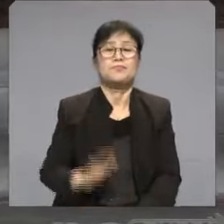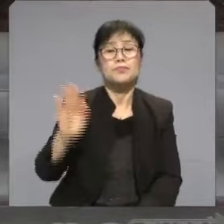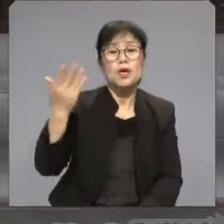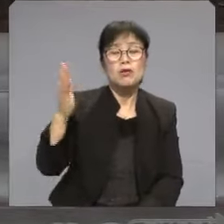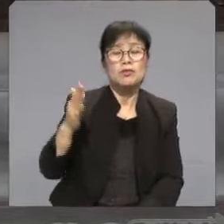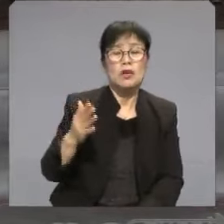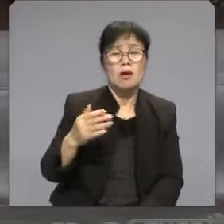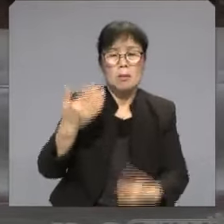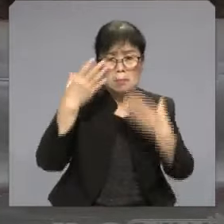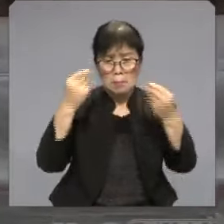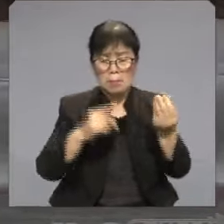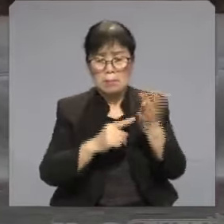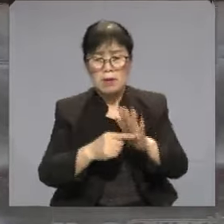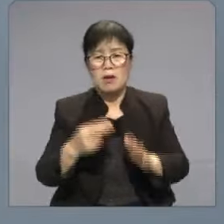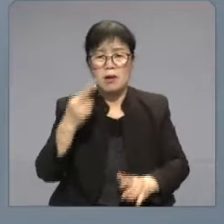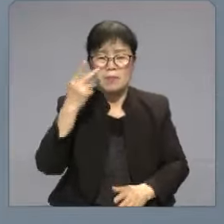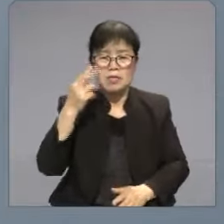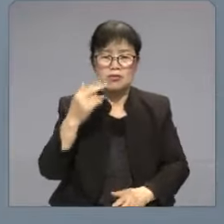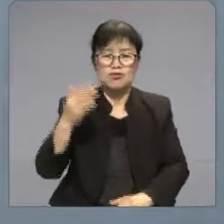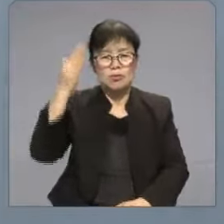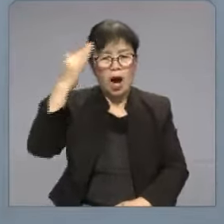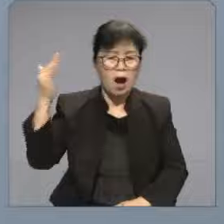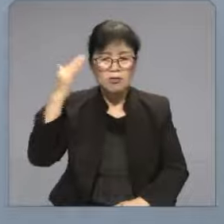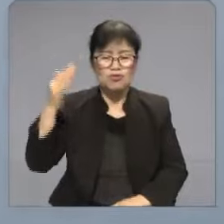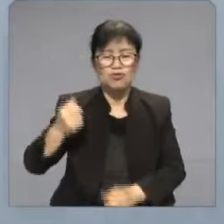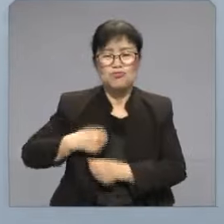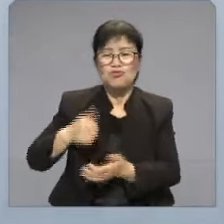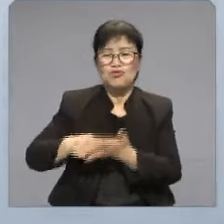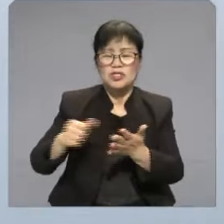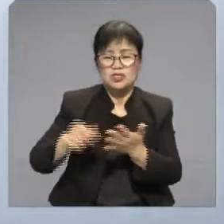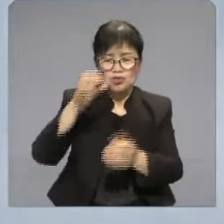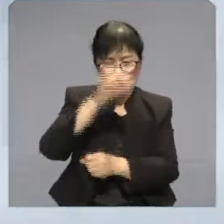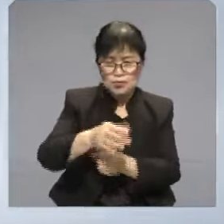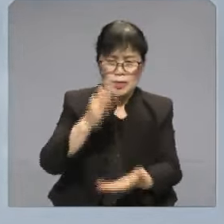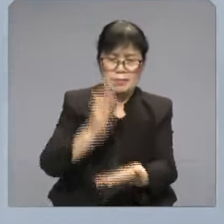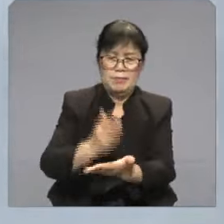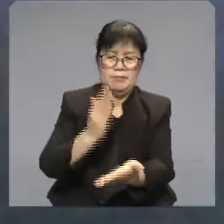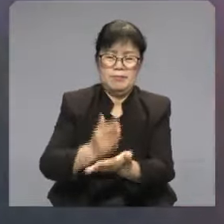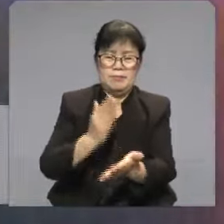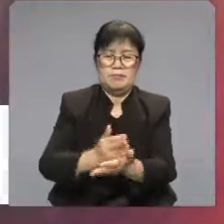최근에는 노골적으로 미국 한국산 구매 자제를 강권하는 분위기입니다.